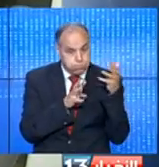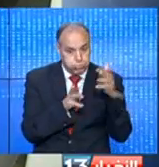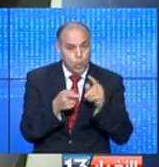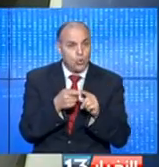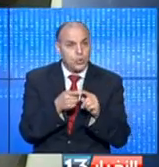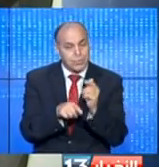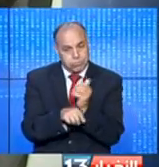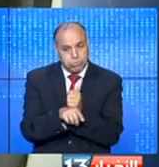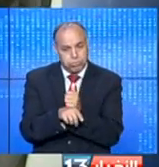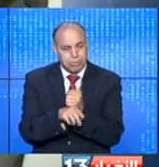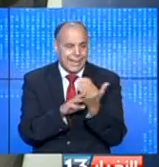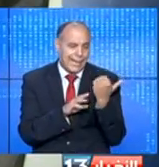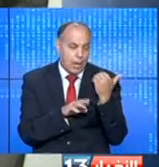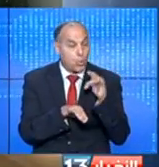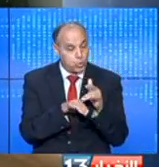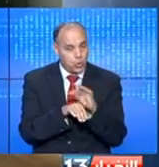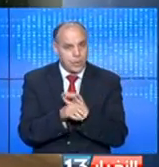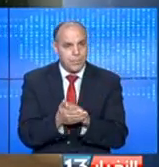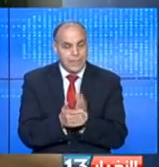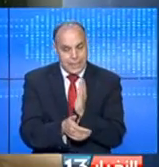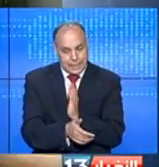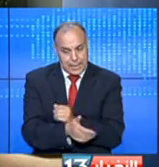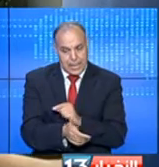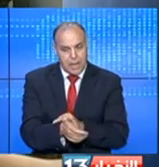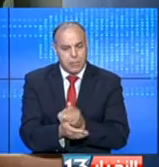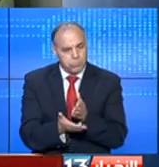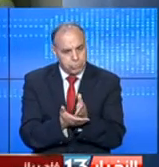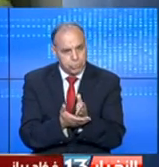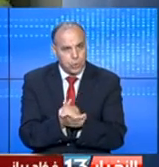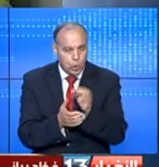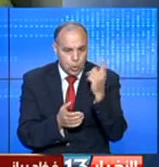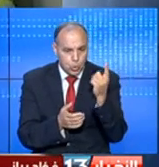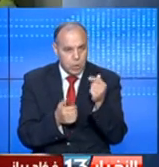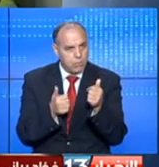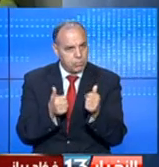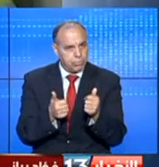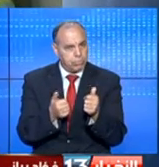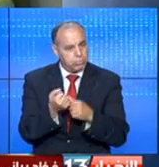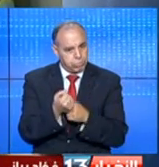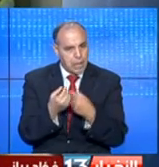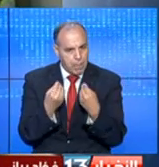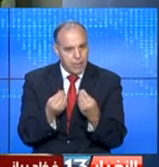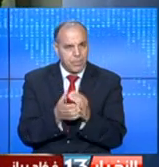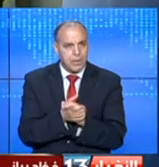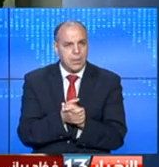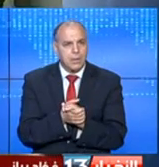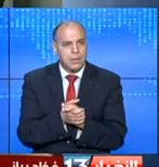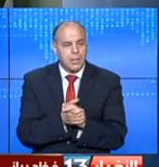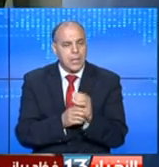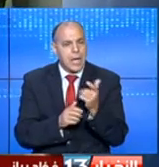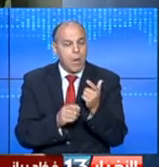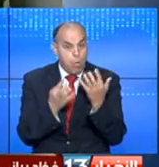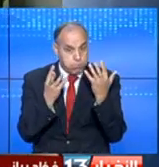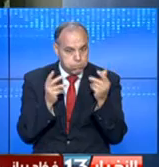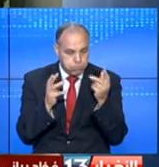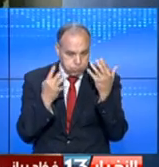عدد الإصابات في الأيام الأخيرة. التلقيح حقيقة بالنسبة لتوزر تسمى مشجعة برش على خطر عدد نظرا للعدد